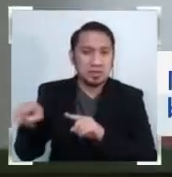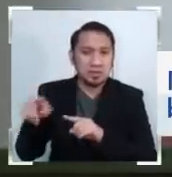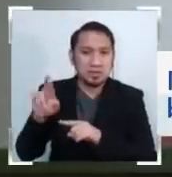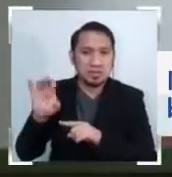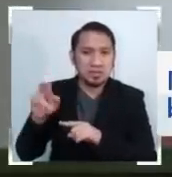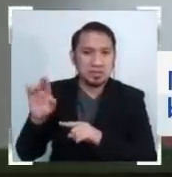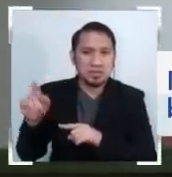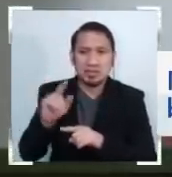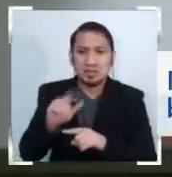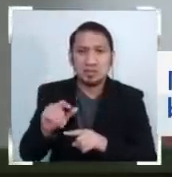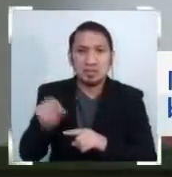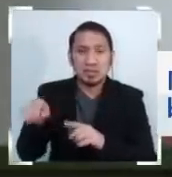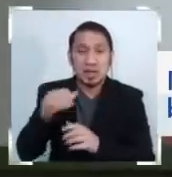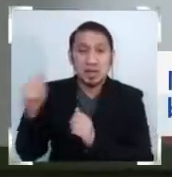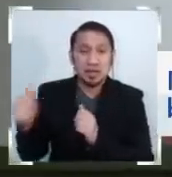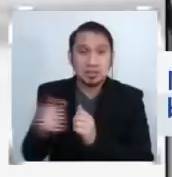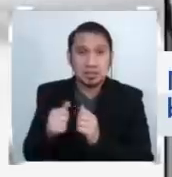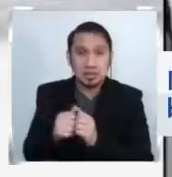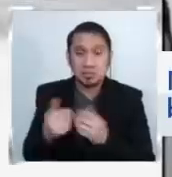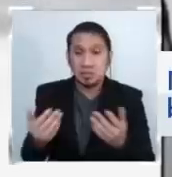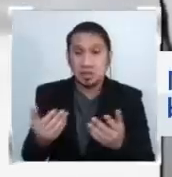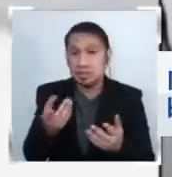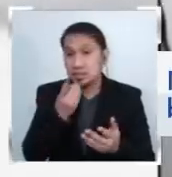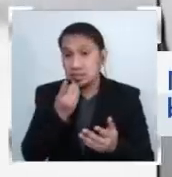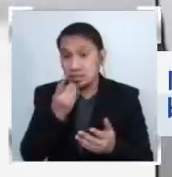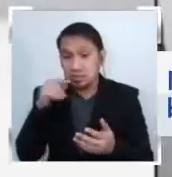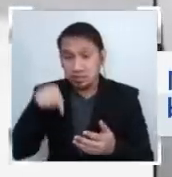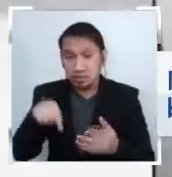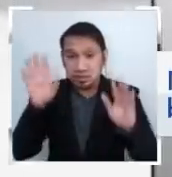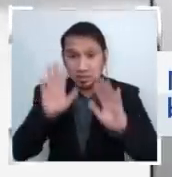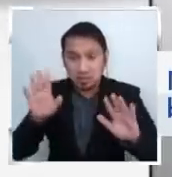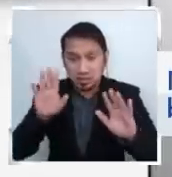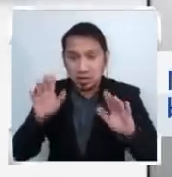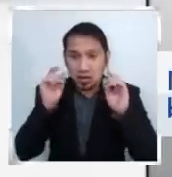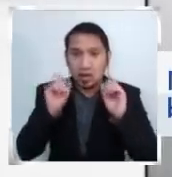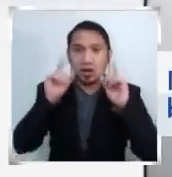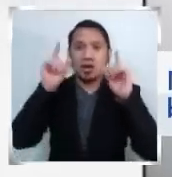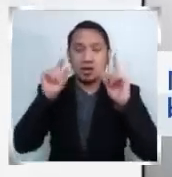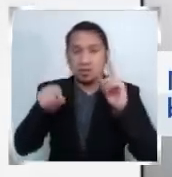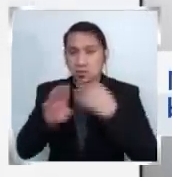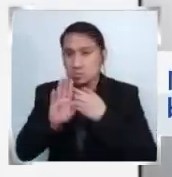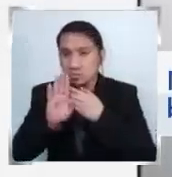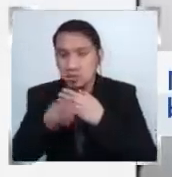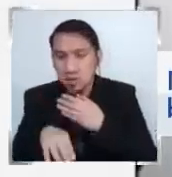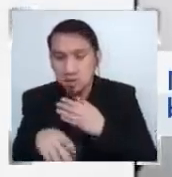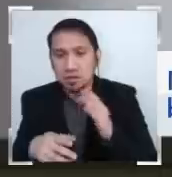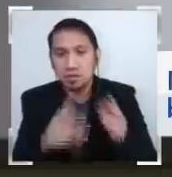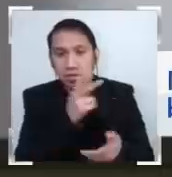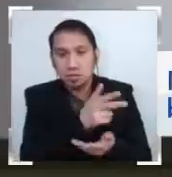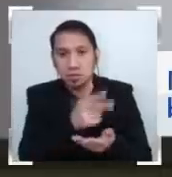na kasama niyang naghapunan nitong Linggo. Nagulat na lang sila nang babalikan na nila ang mga nakaparada nilang